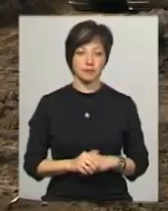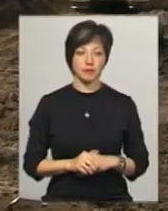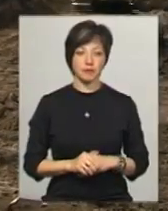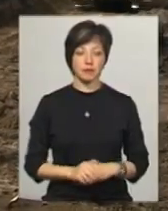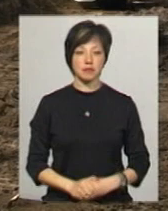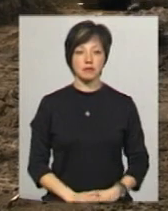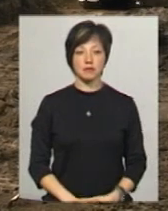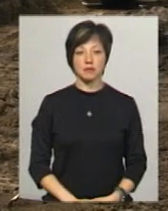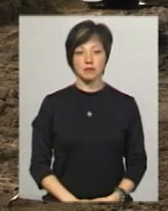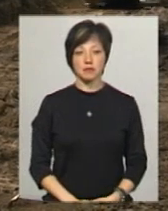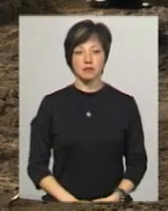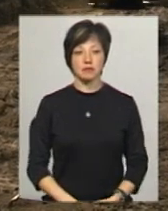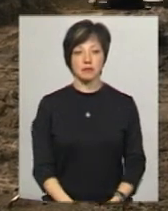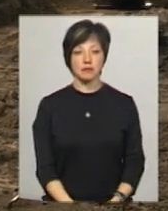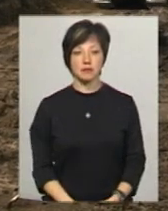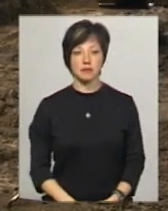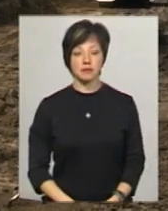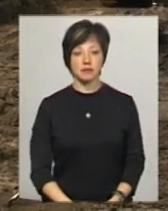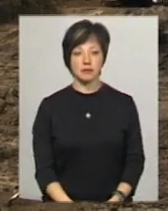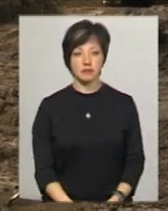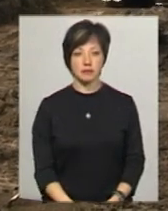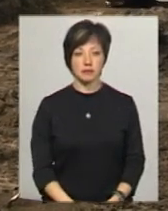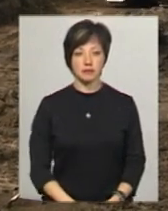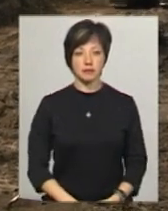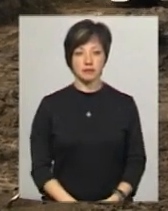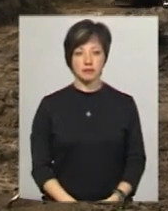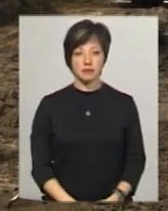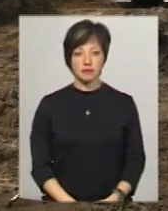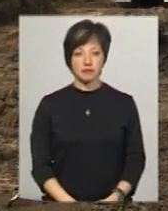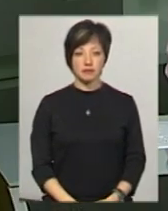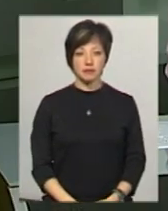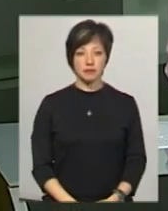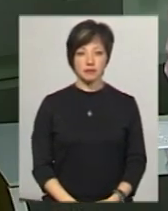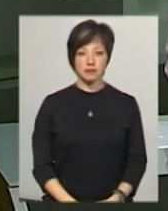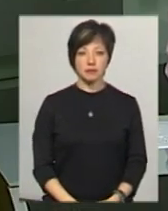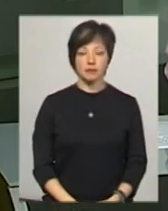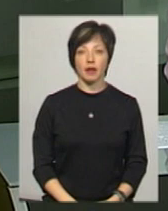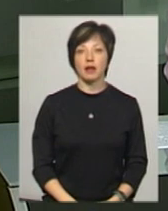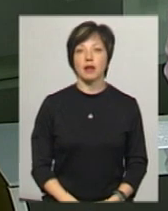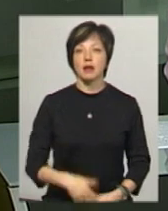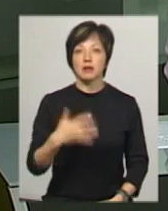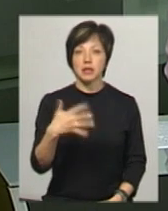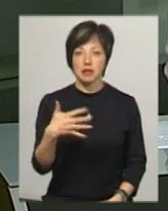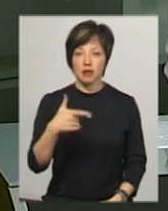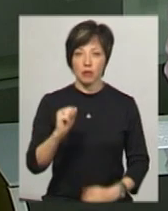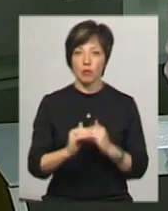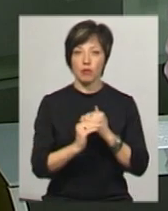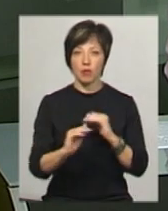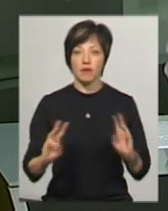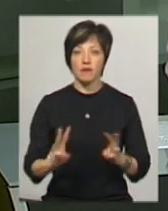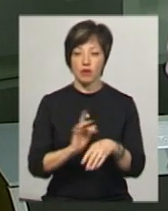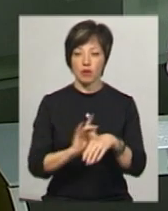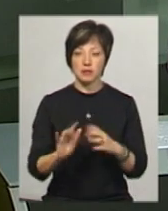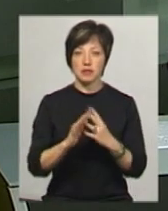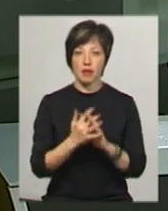Анастасія Олексюк, Дем'ян Цегольник, Віктор Кривий, Юрій Чорний. Новини Поділля Центр. Майже 50 гектарів поля вигоріло